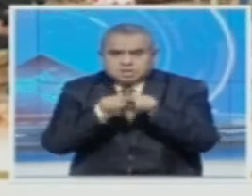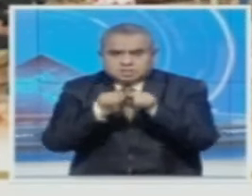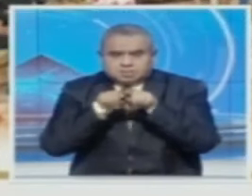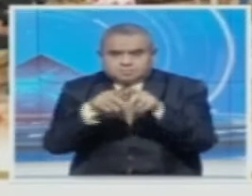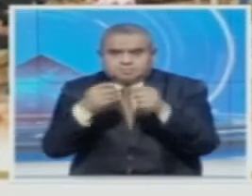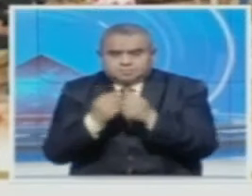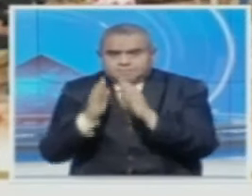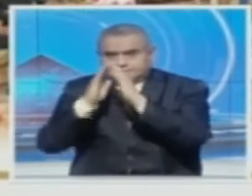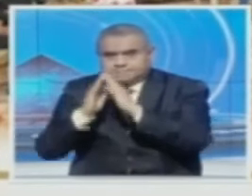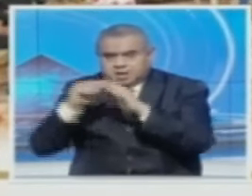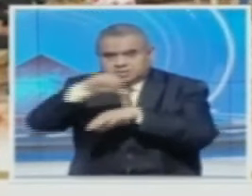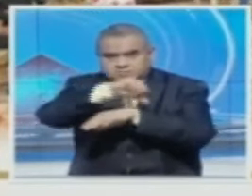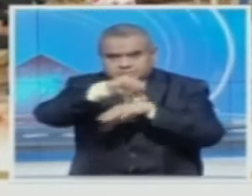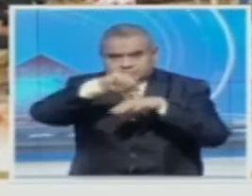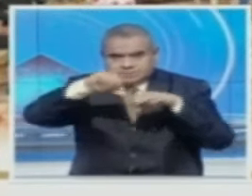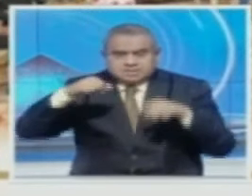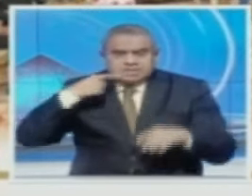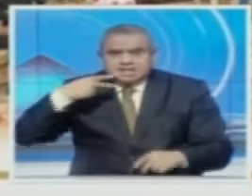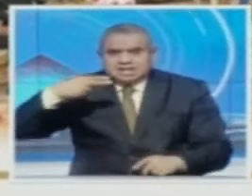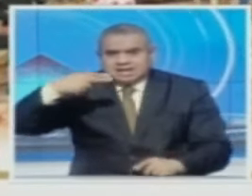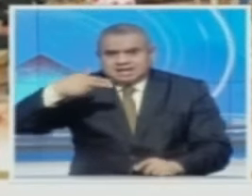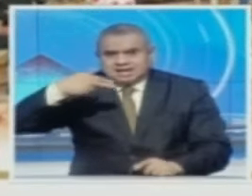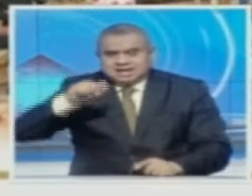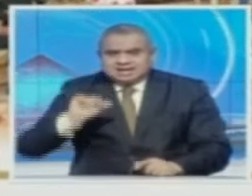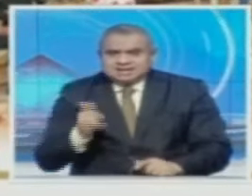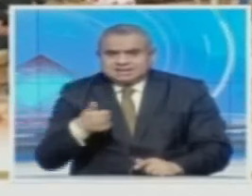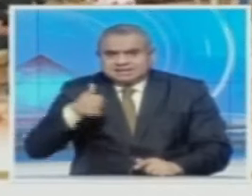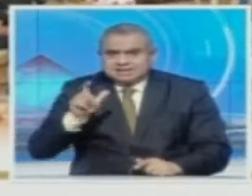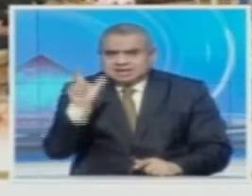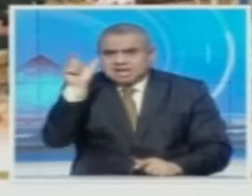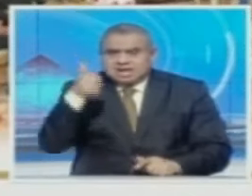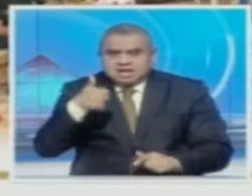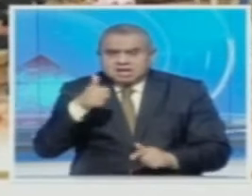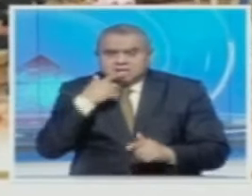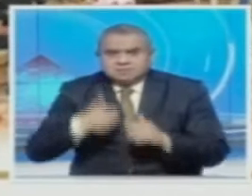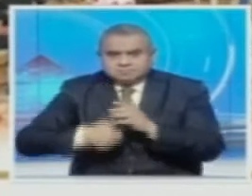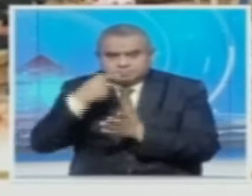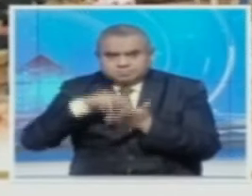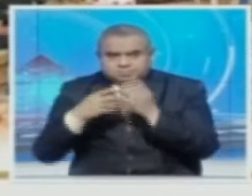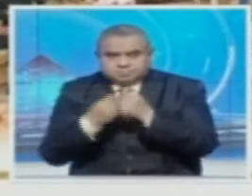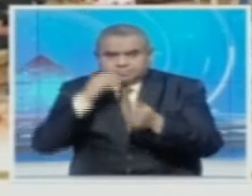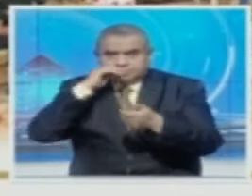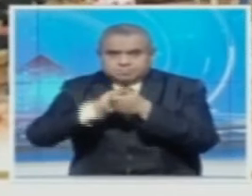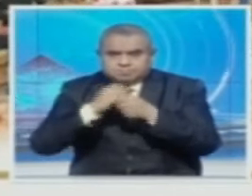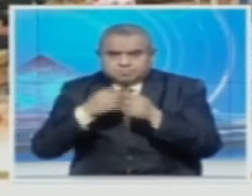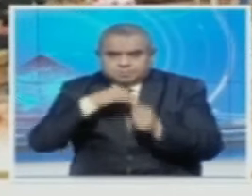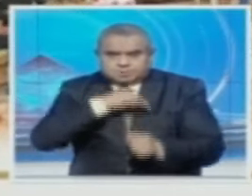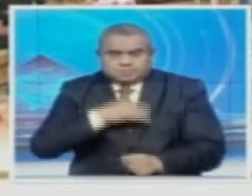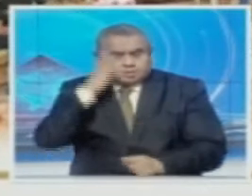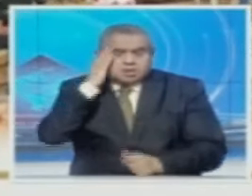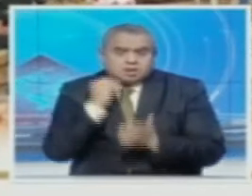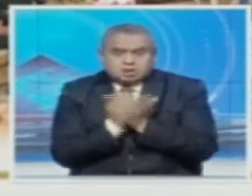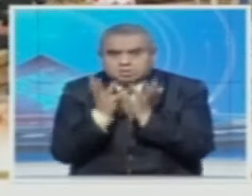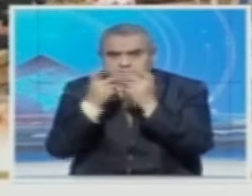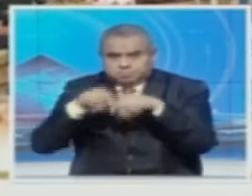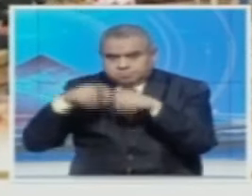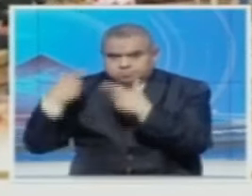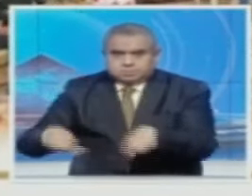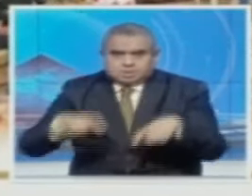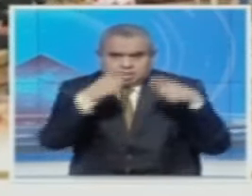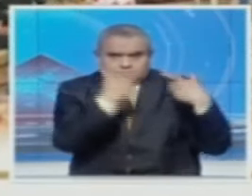مصر بشقيقتها غينيا الاستوائية، ومشيرا إلى الحرص على تعزيز التعاون بين البلدين في